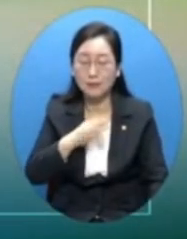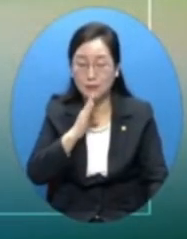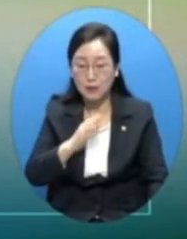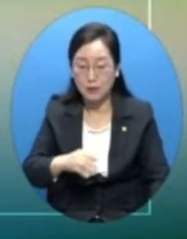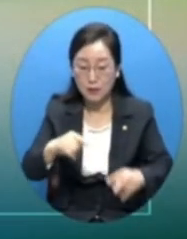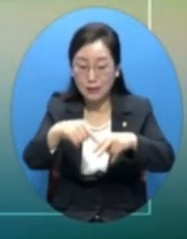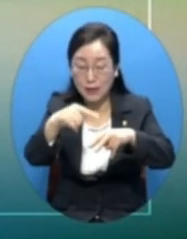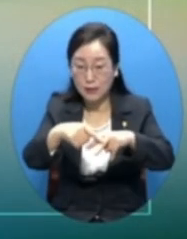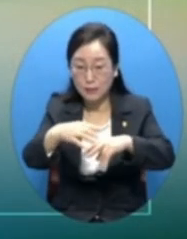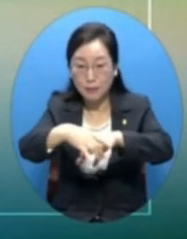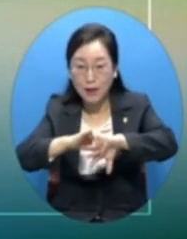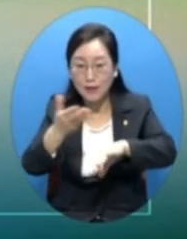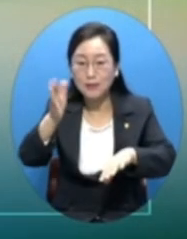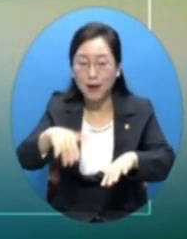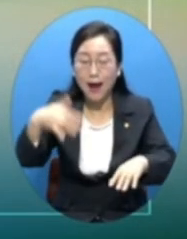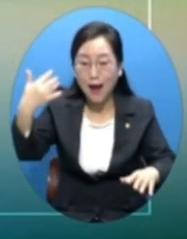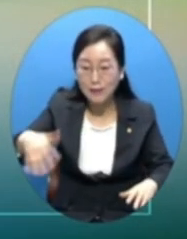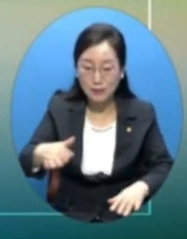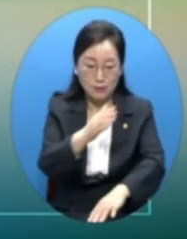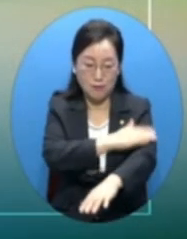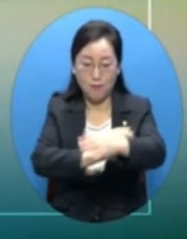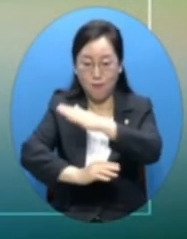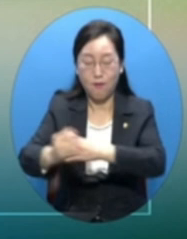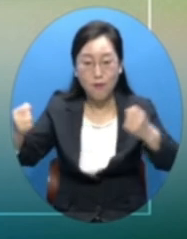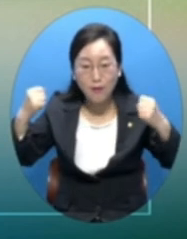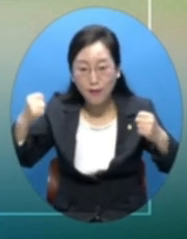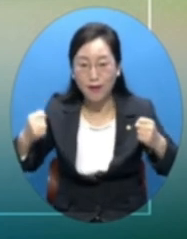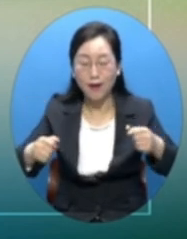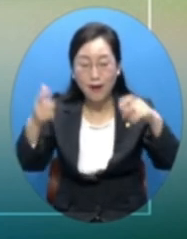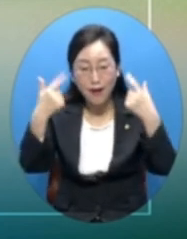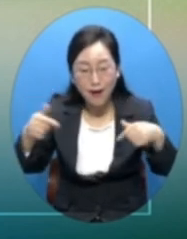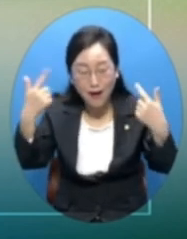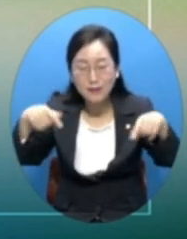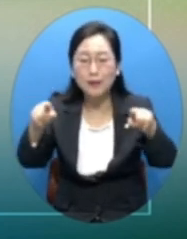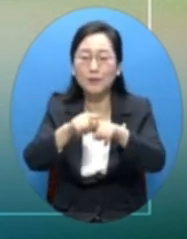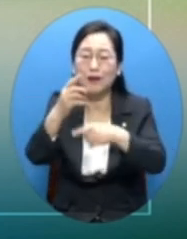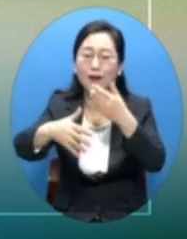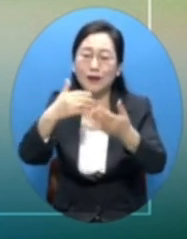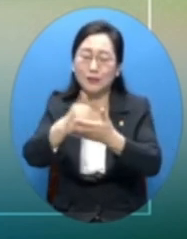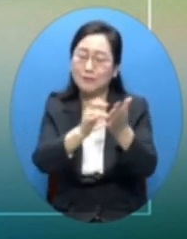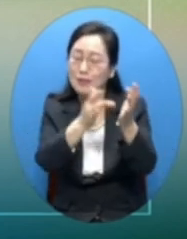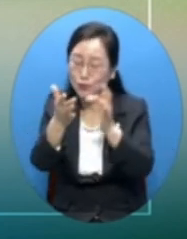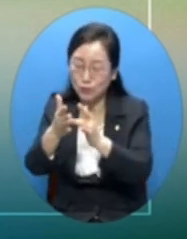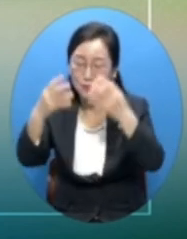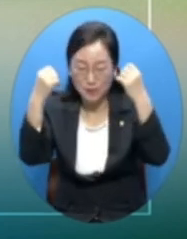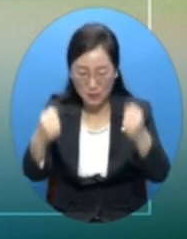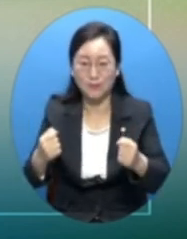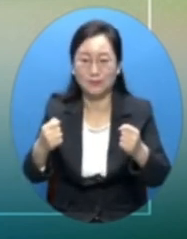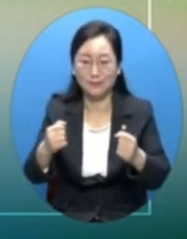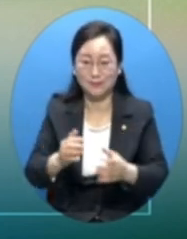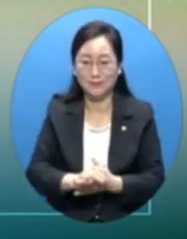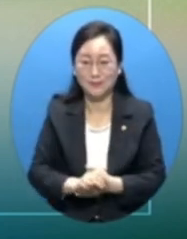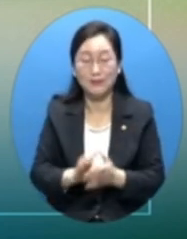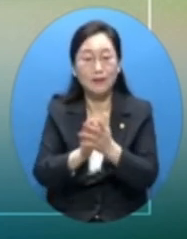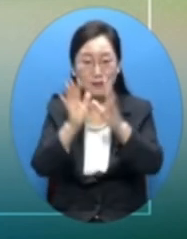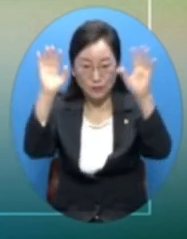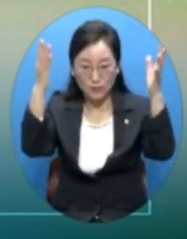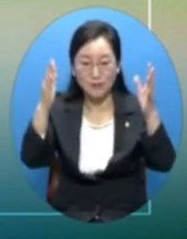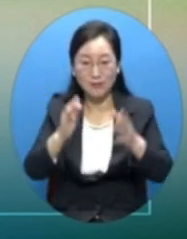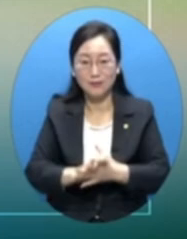잃었지만 내게는 아직 건강한 두 팔과 언제나 나와 함께 하시는 예수님이 계십니다.